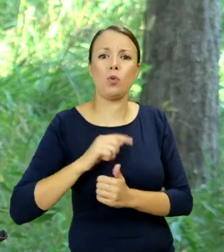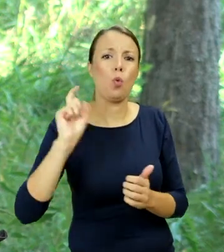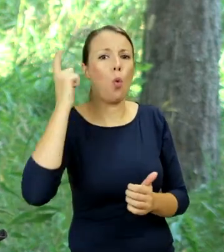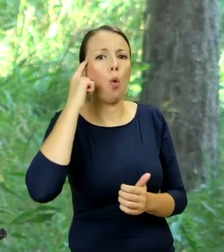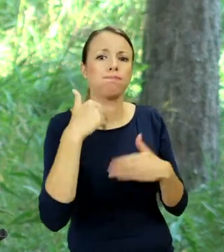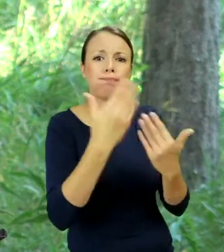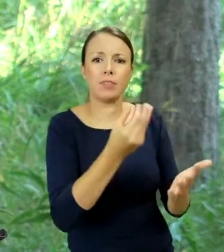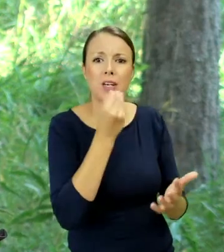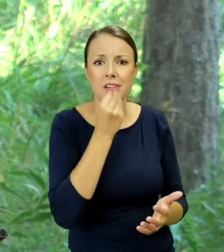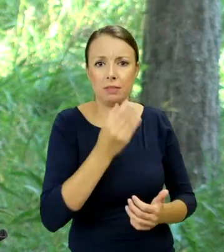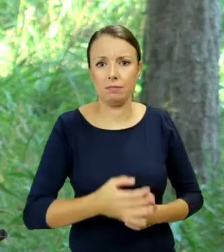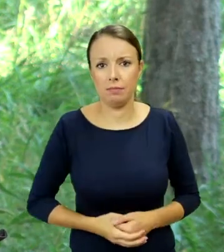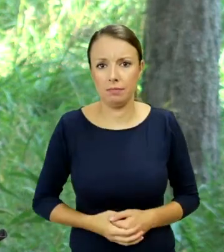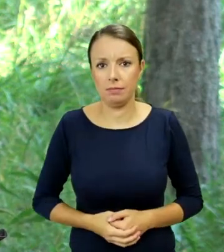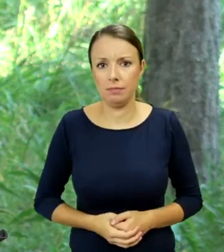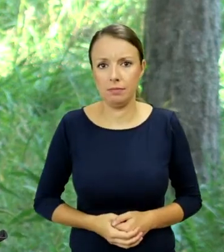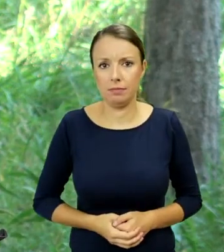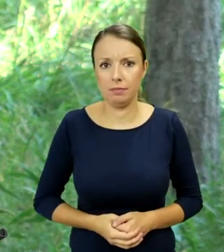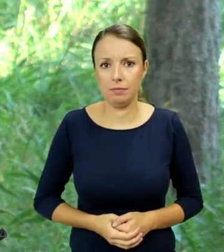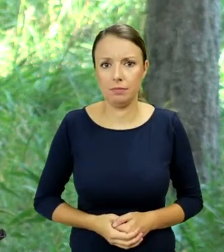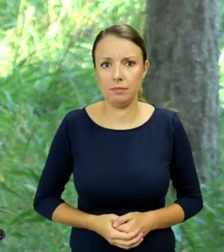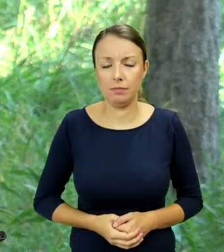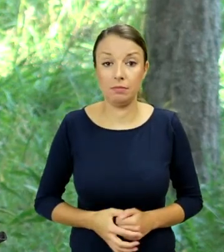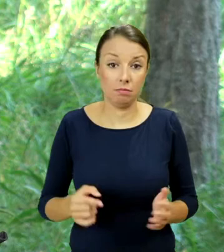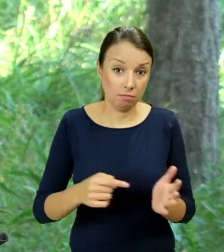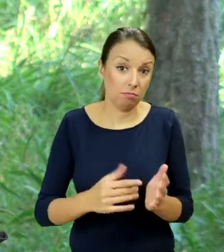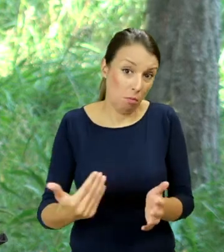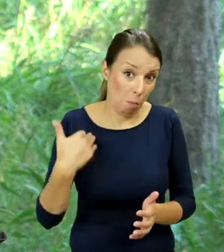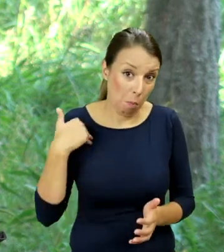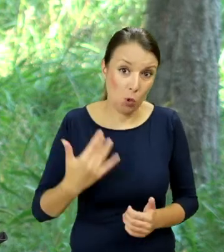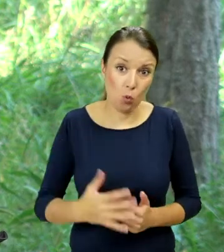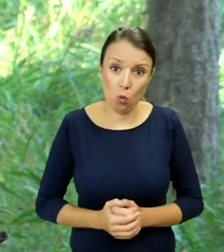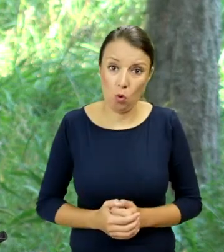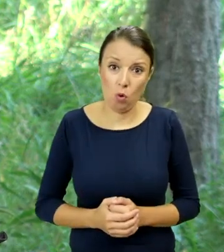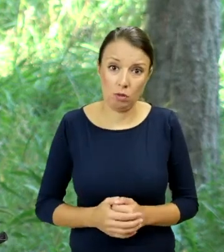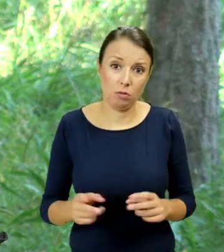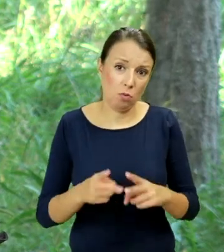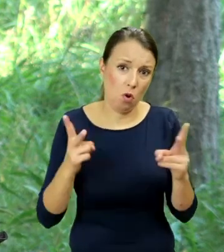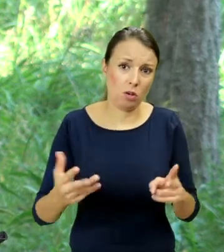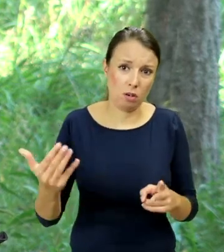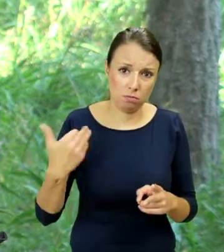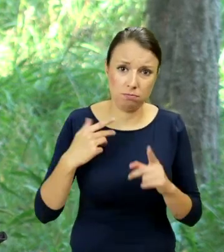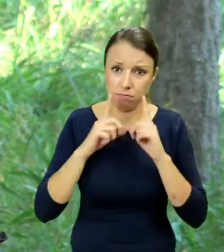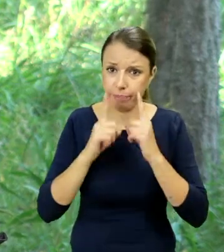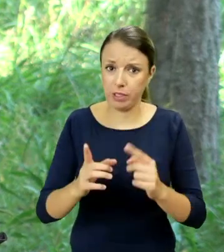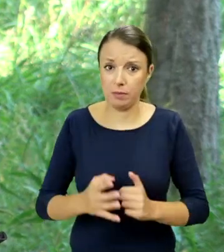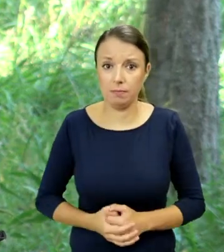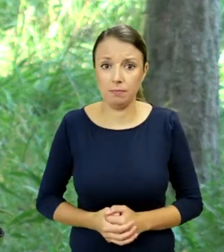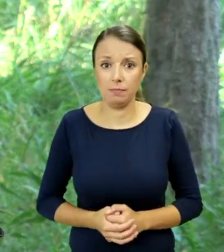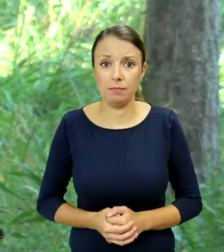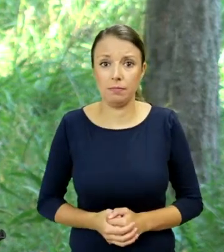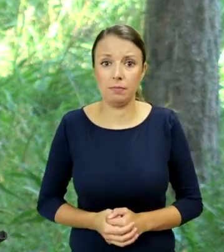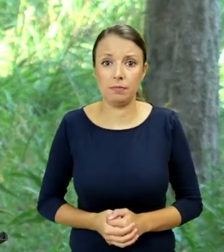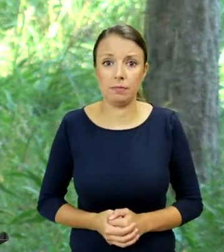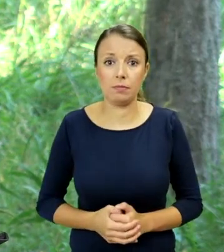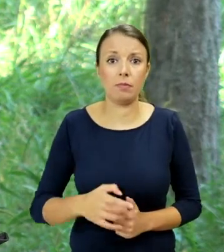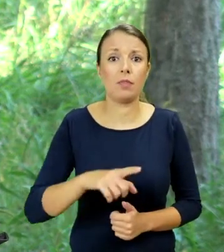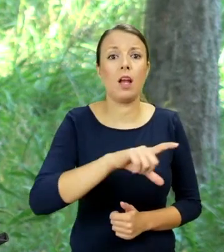I tak rzeczywiście było przez jakiś czas, do momentu, kiedy kiedy znów wszystkie